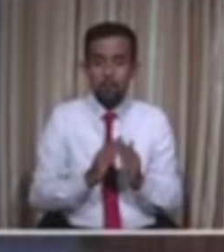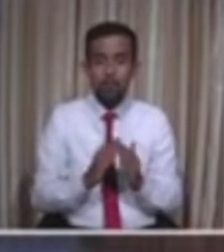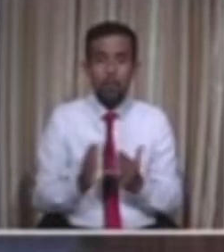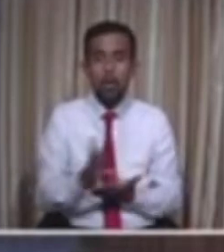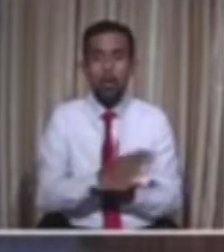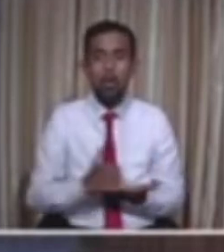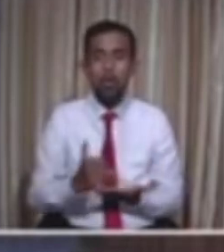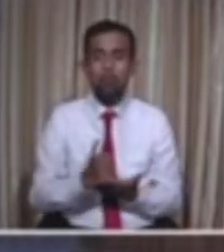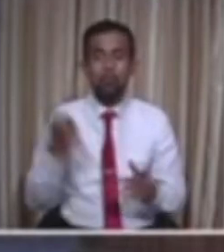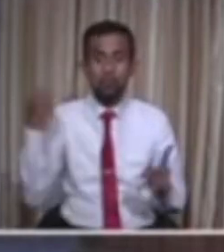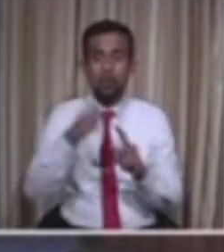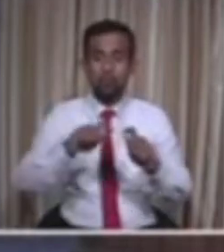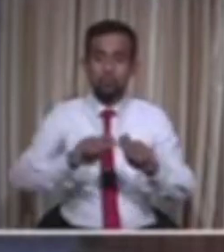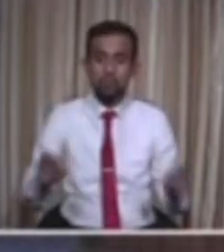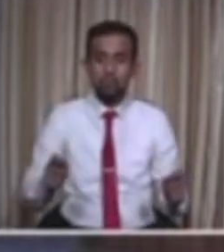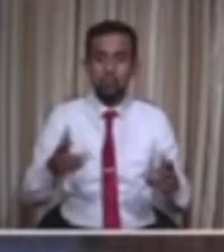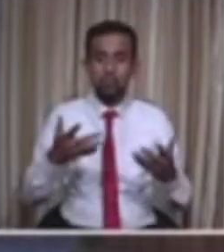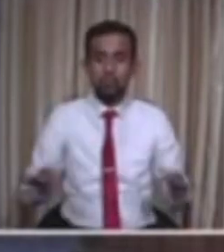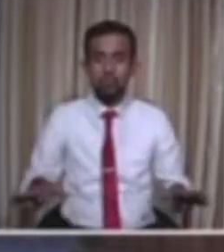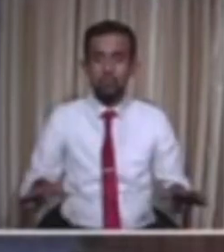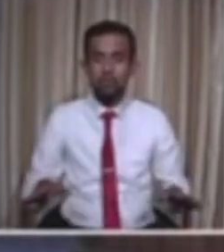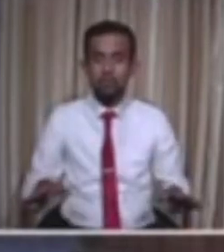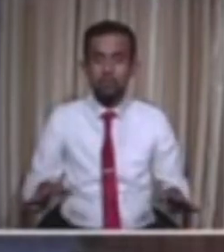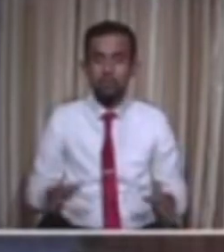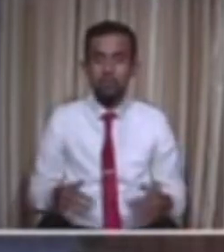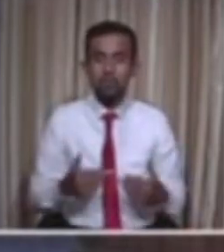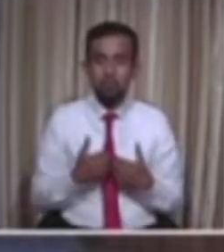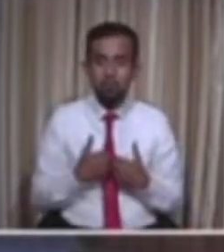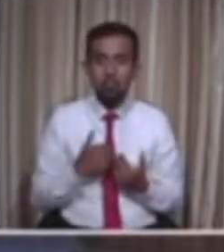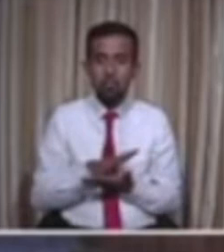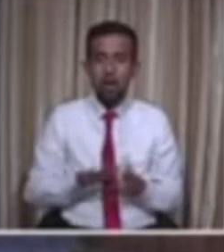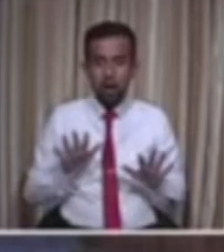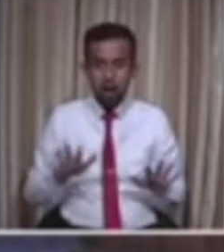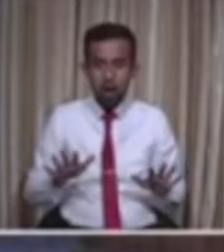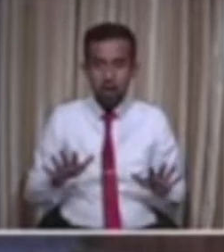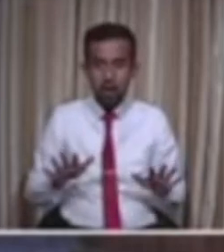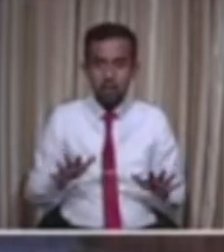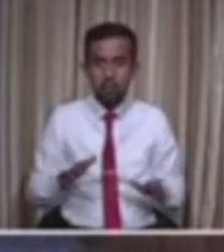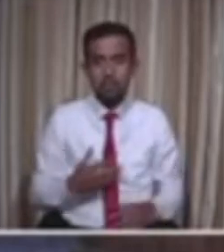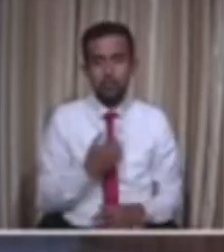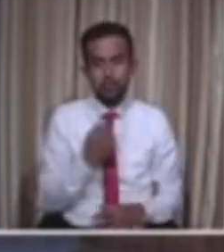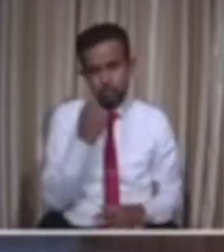සම්පූර්ණයෙන්ම ගහලා කුඩු කරලා දැම්මා. මම ලෑස්ති කරු කතානායකතුමනි මේක සමාව දෙන්න.